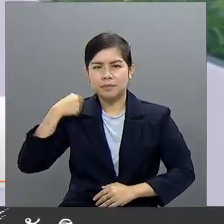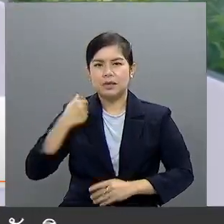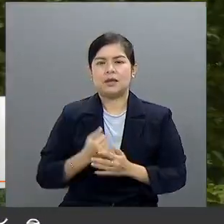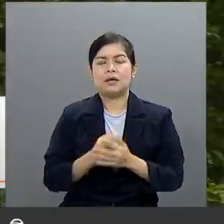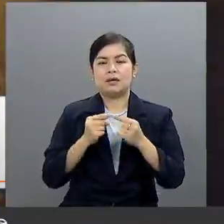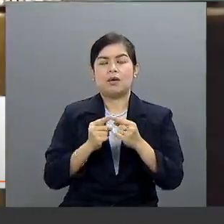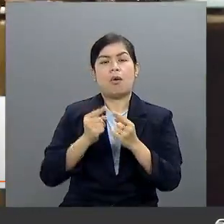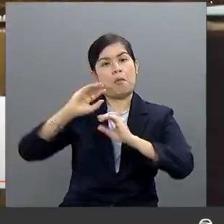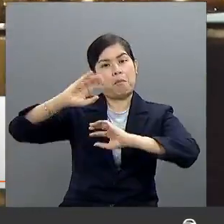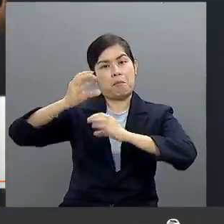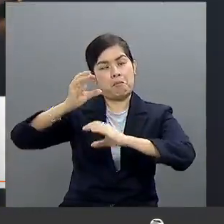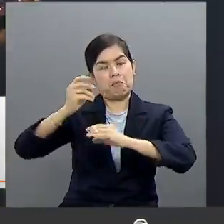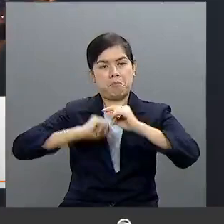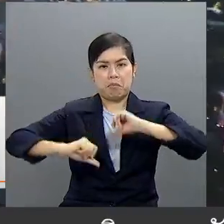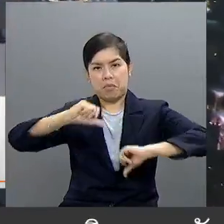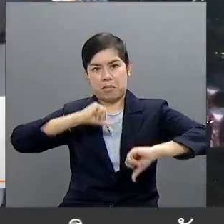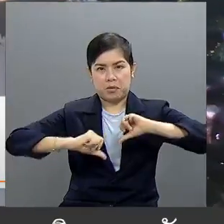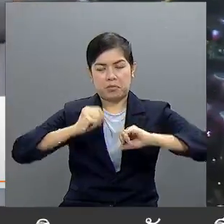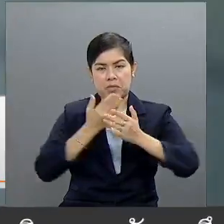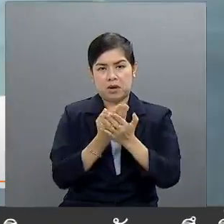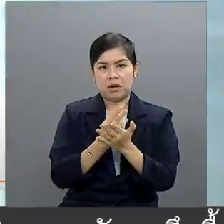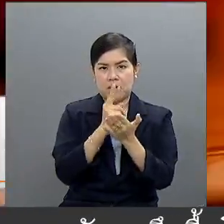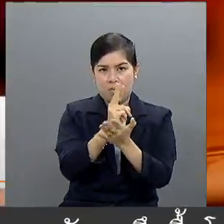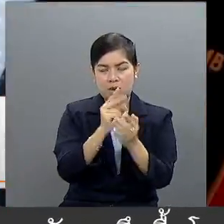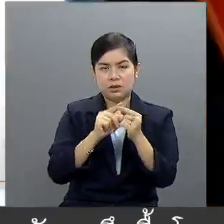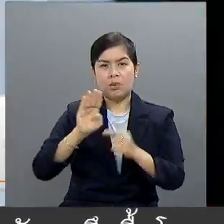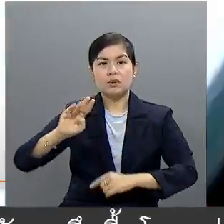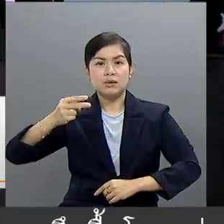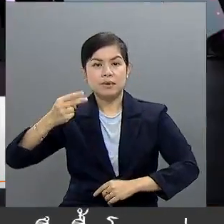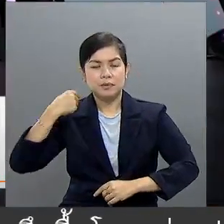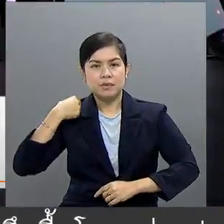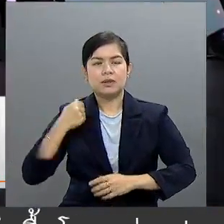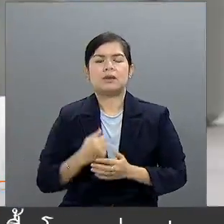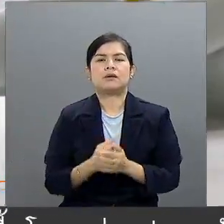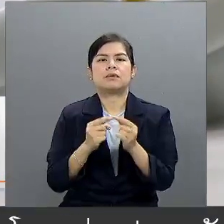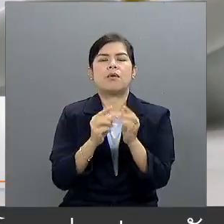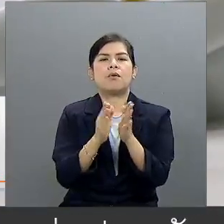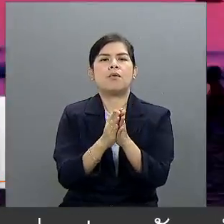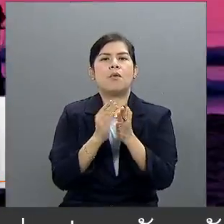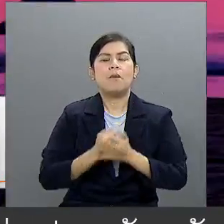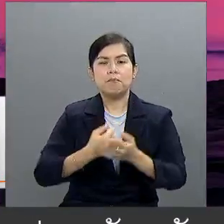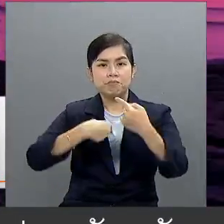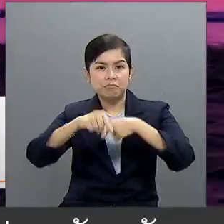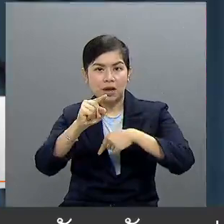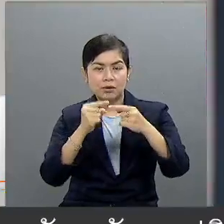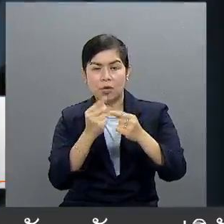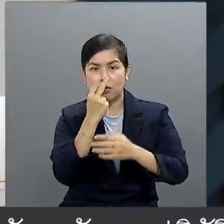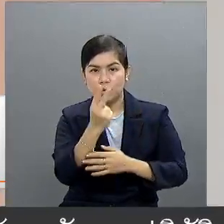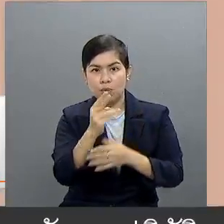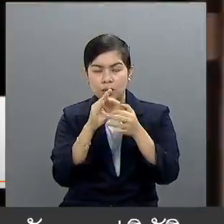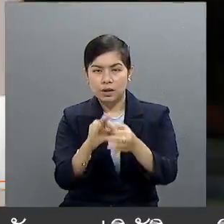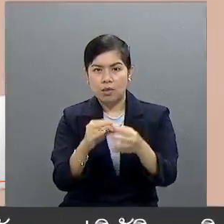ดมศึกษาหรือเทียบเท่าได้รับเงินรางวัล 40,000 บาทแล้วก็ท่องโลกวิทย์ใน Science Center และสถานที่ต่างๆในประเทศสิงคโปร์3วัน2คืน